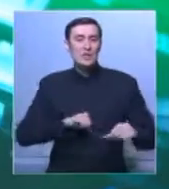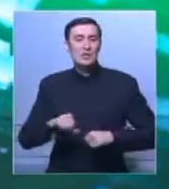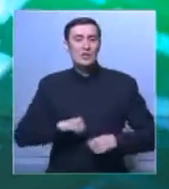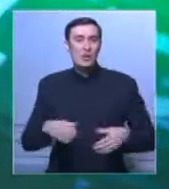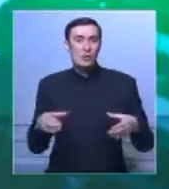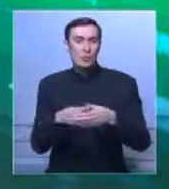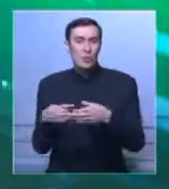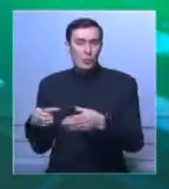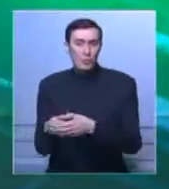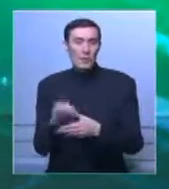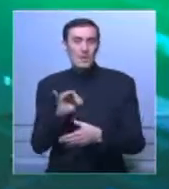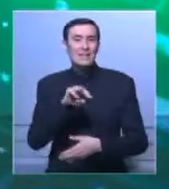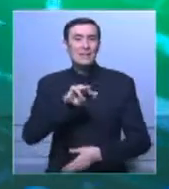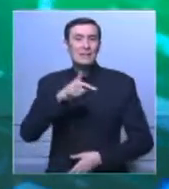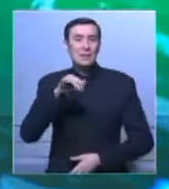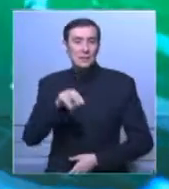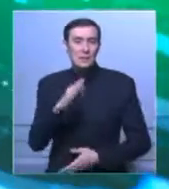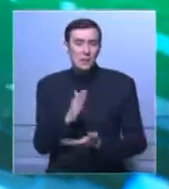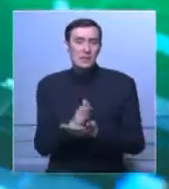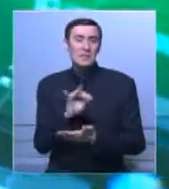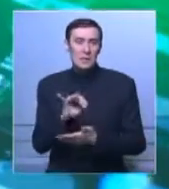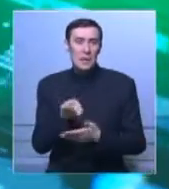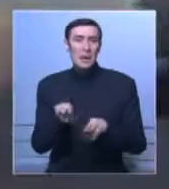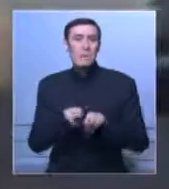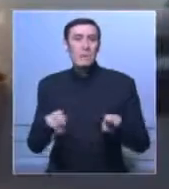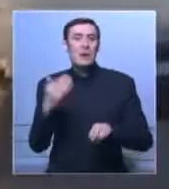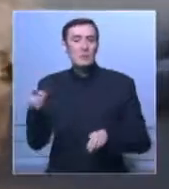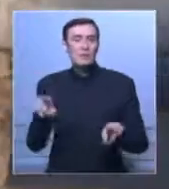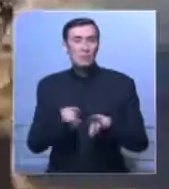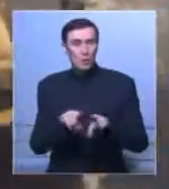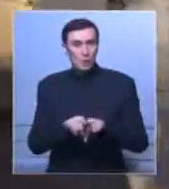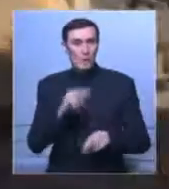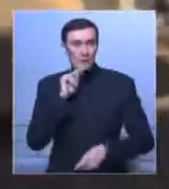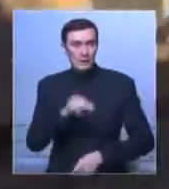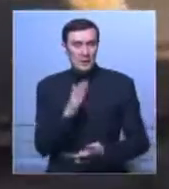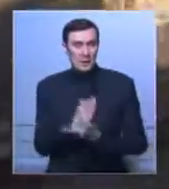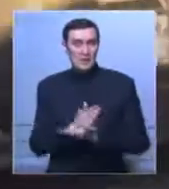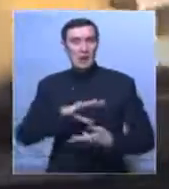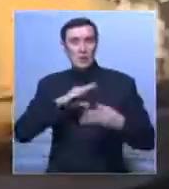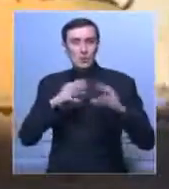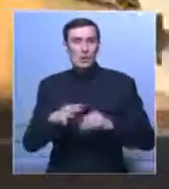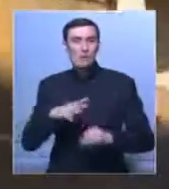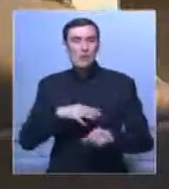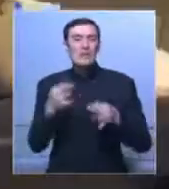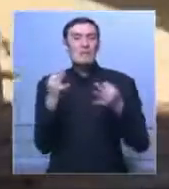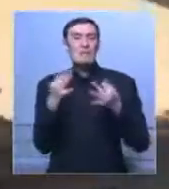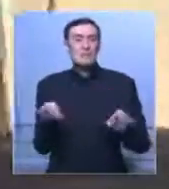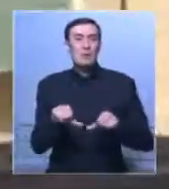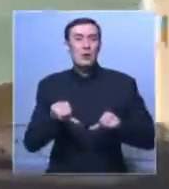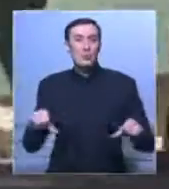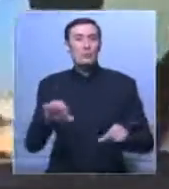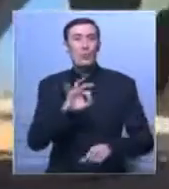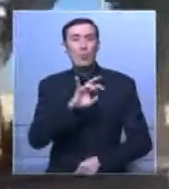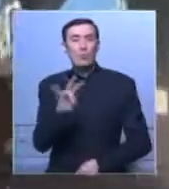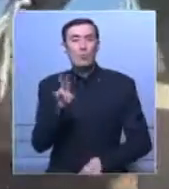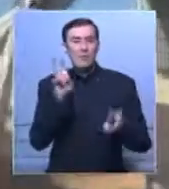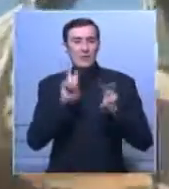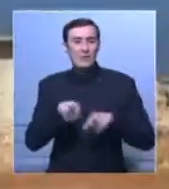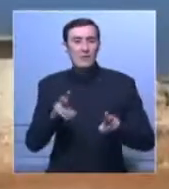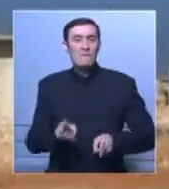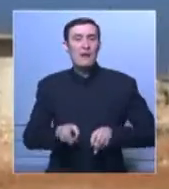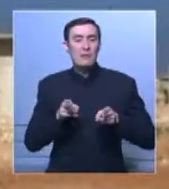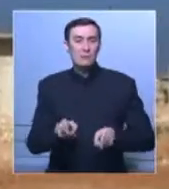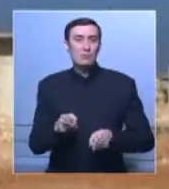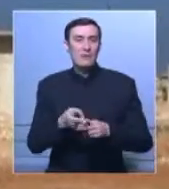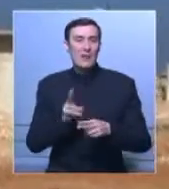террористические вооруженные группы, включая ИГИЛ, так и правительственные силы. К такому выводу пришла независимая комиссия ООН по расследованию военных